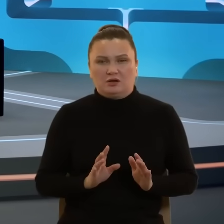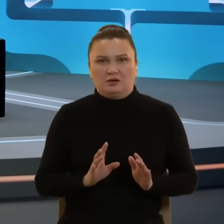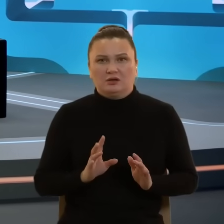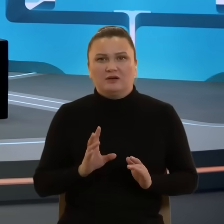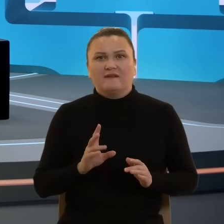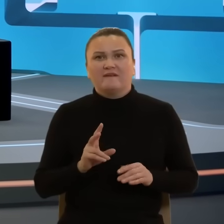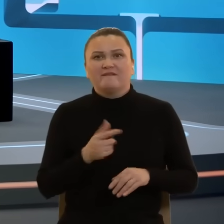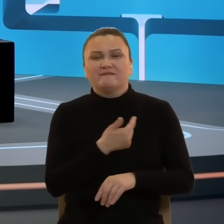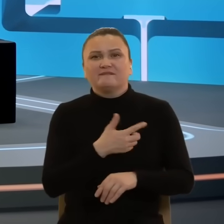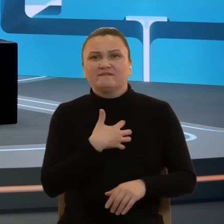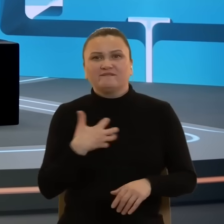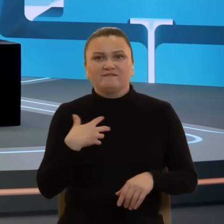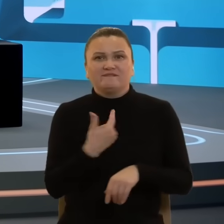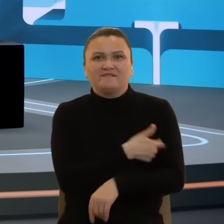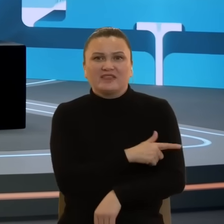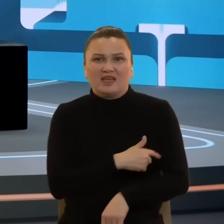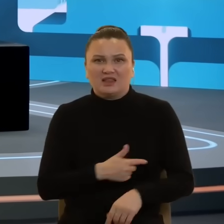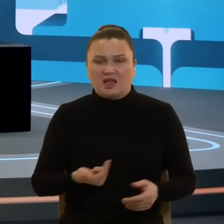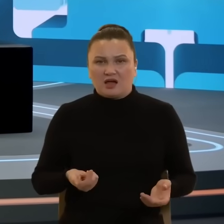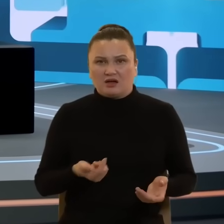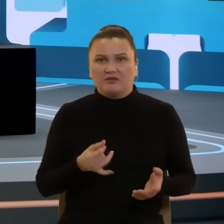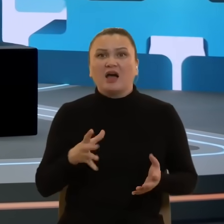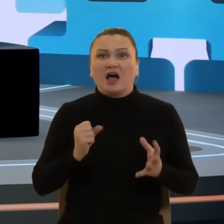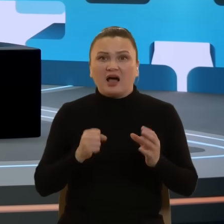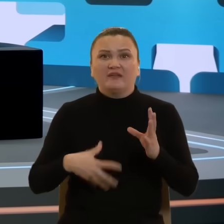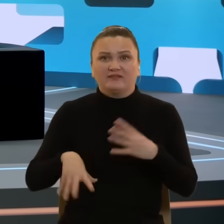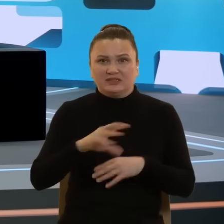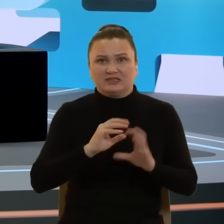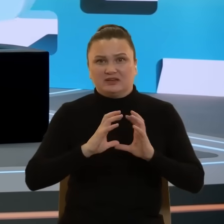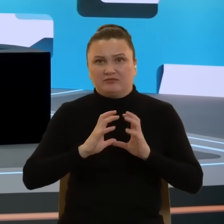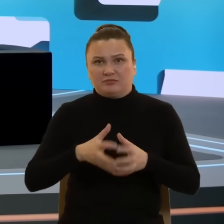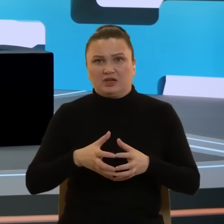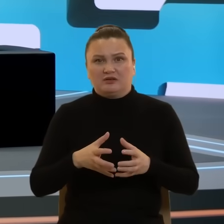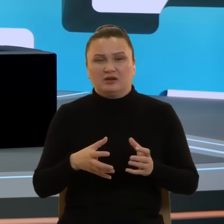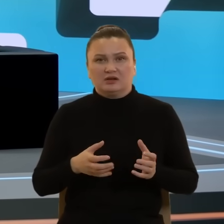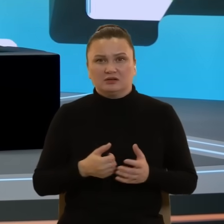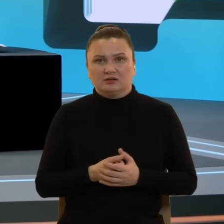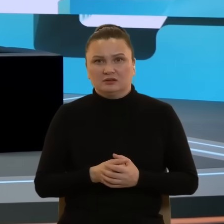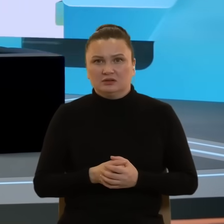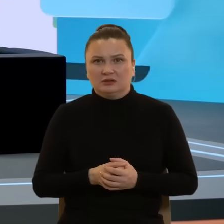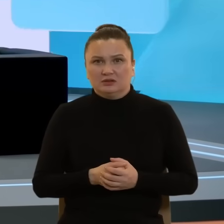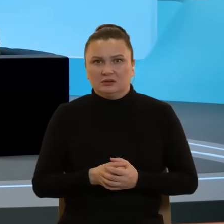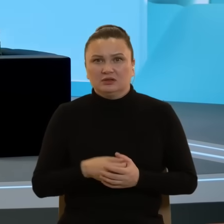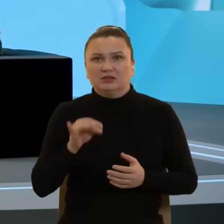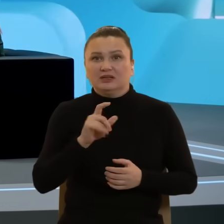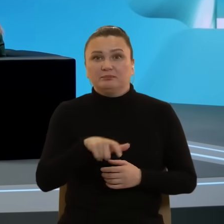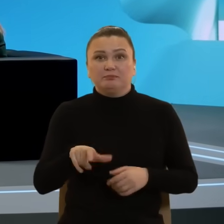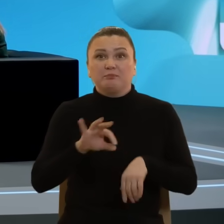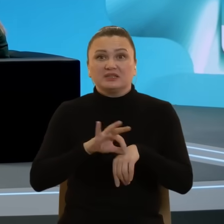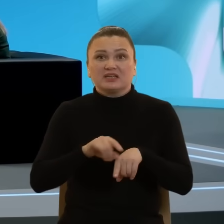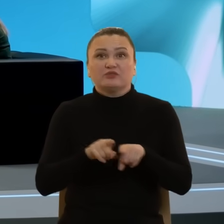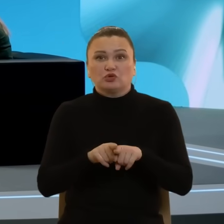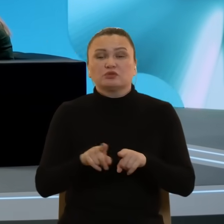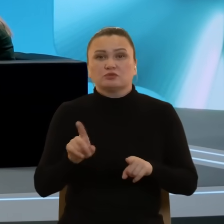только ветеринаров, но вообще всего мирового сообщества, всех, скажем так, и пациентов в том